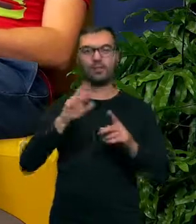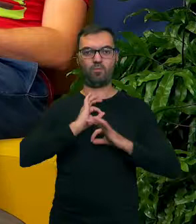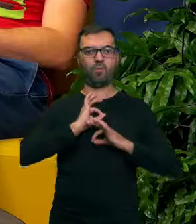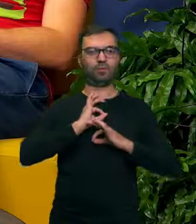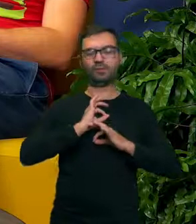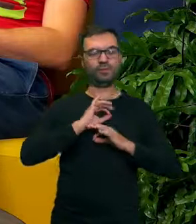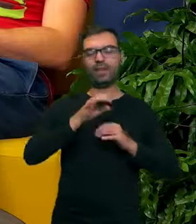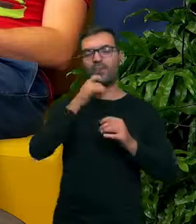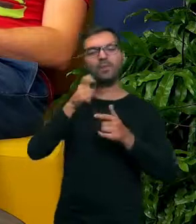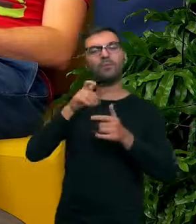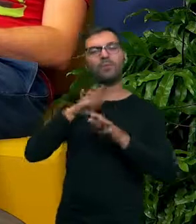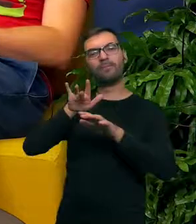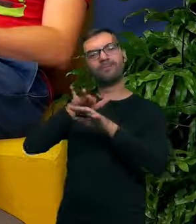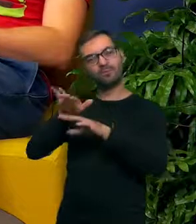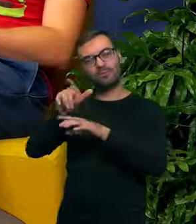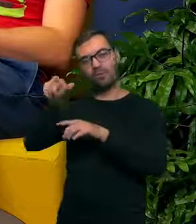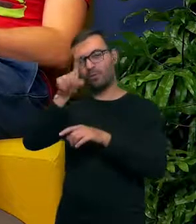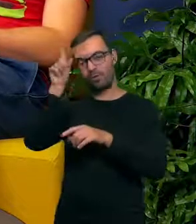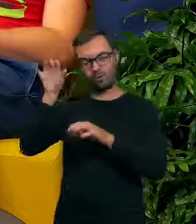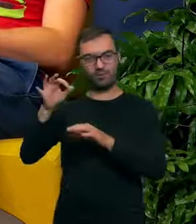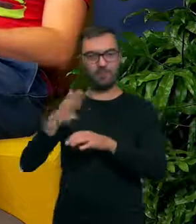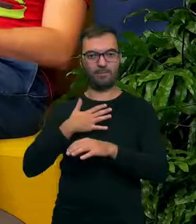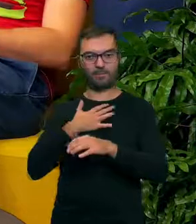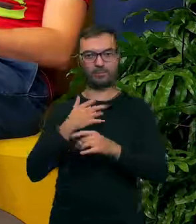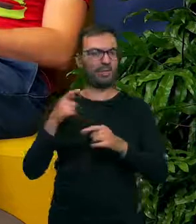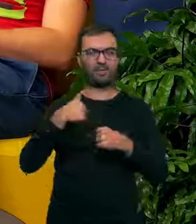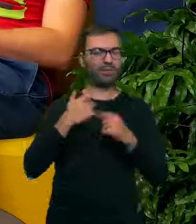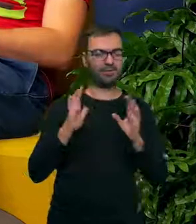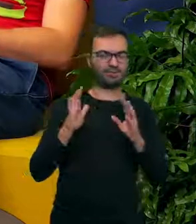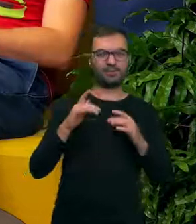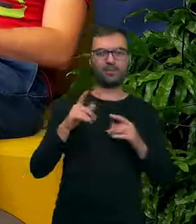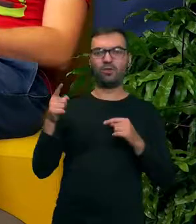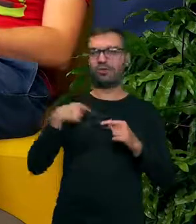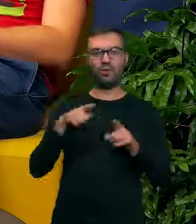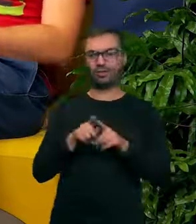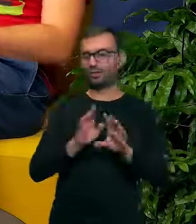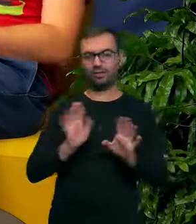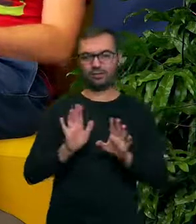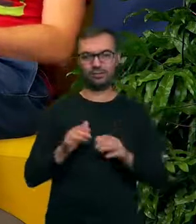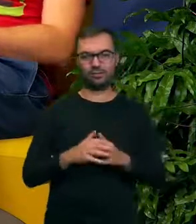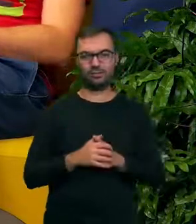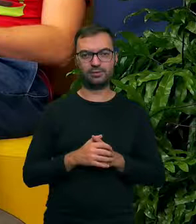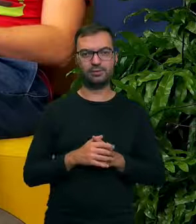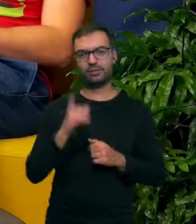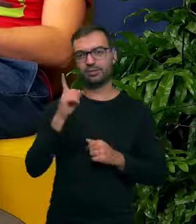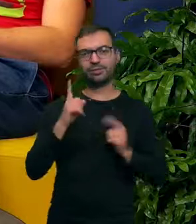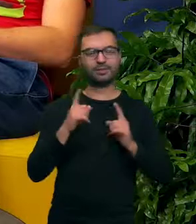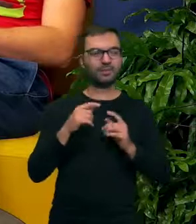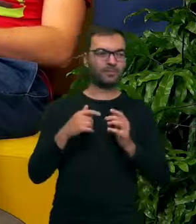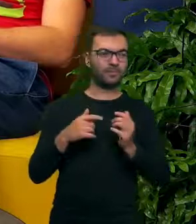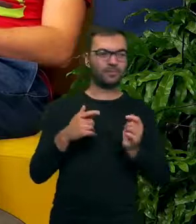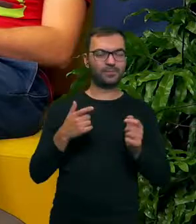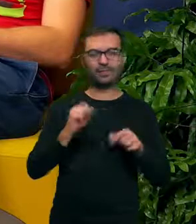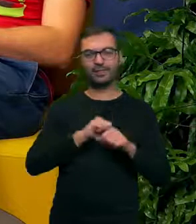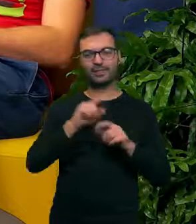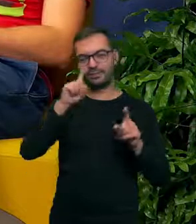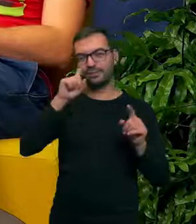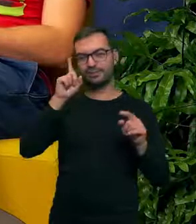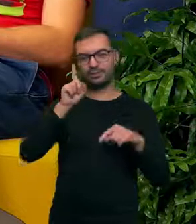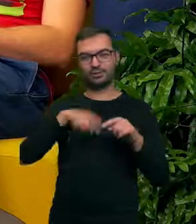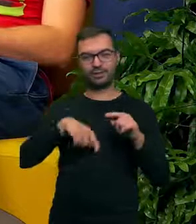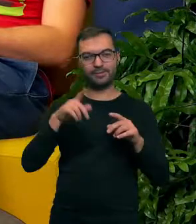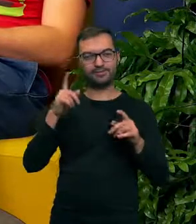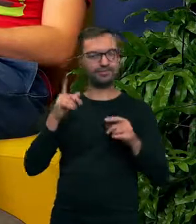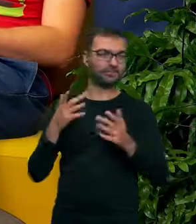sobie. Jakby nie wydaje mi się, że to jest jedno i to samo, a czasami się oczekuje. Jest takie mylne chyba